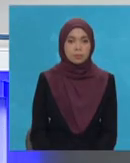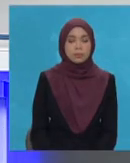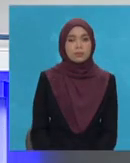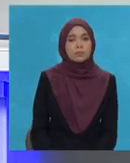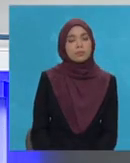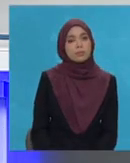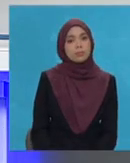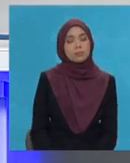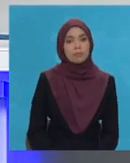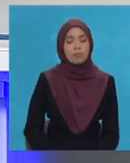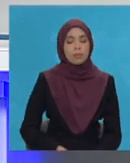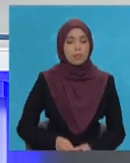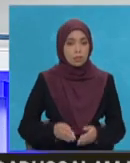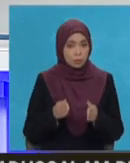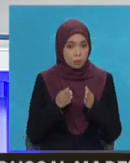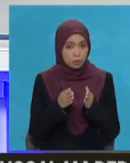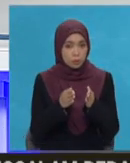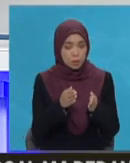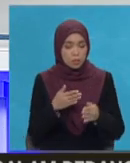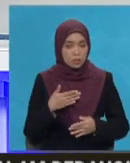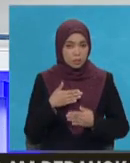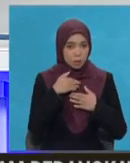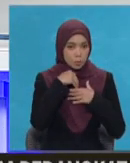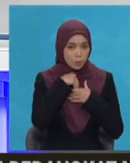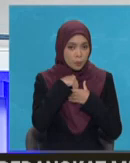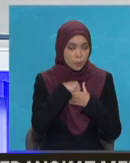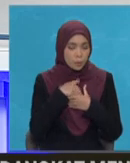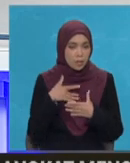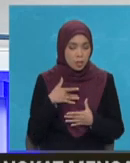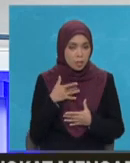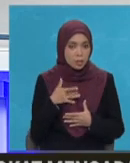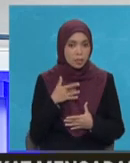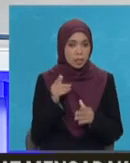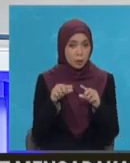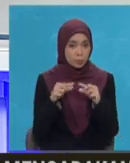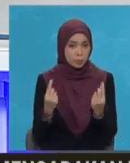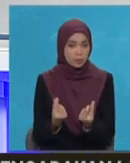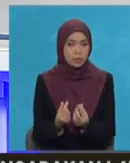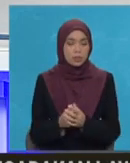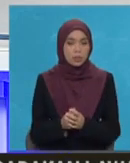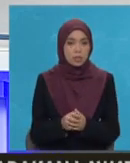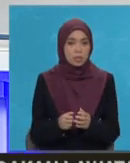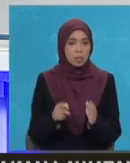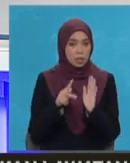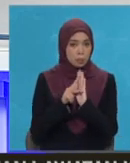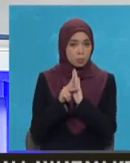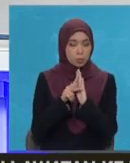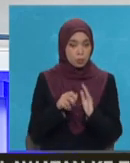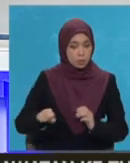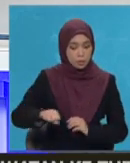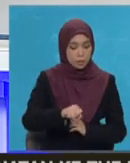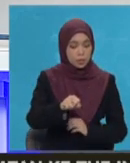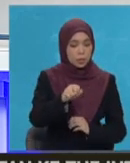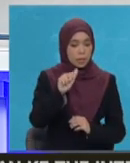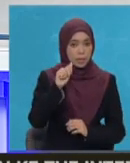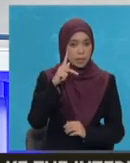ke arah menjiwai Alquran masjid Rasyidah sadar Kampung Sungai akar batang tadi mengadakan bersama